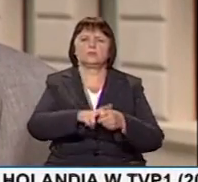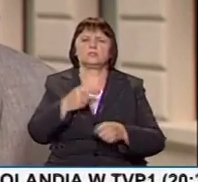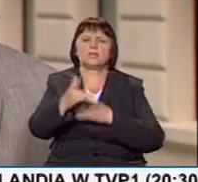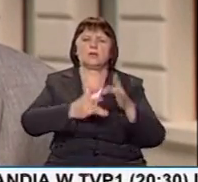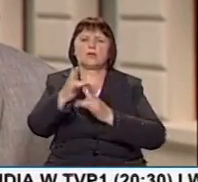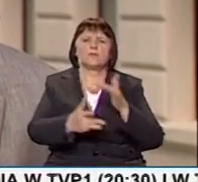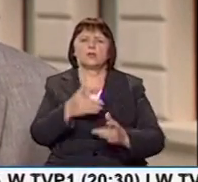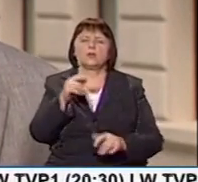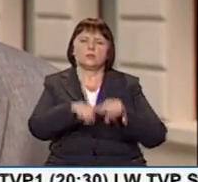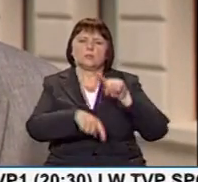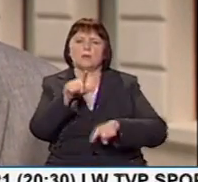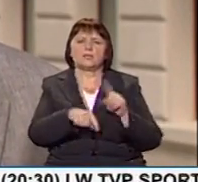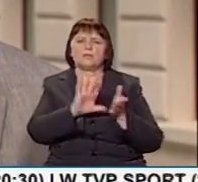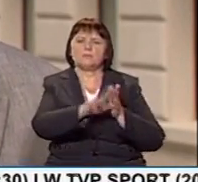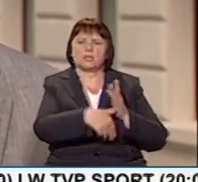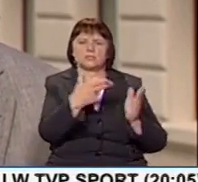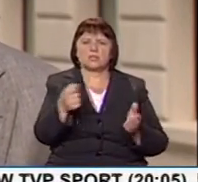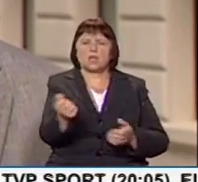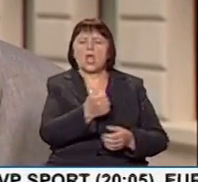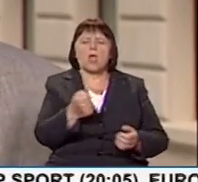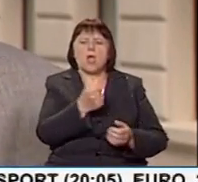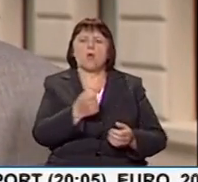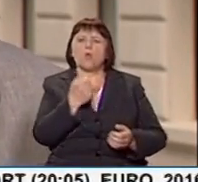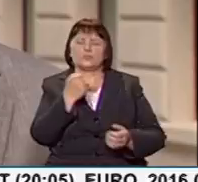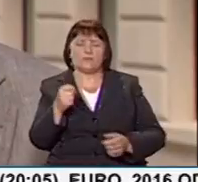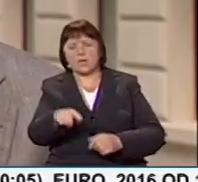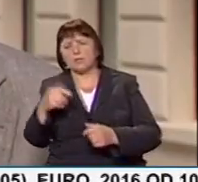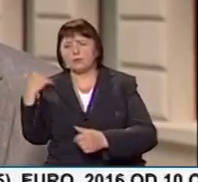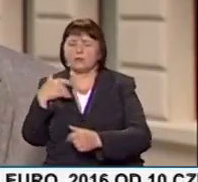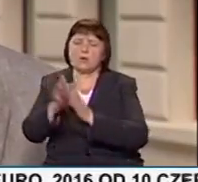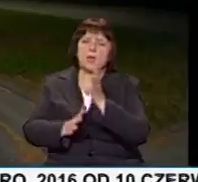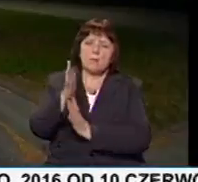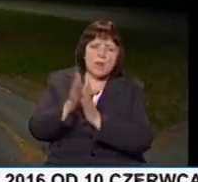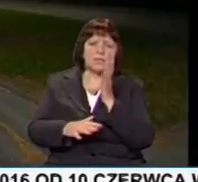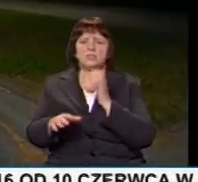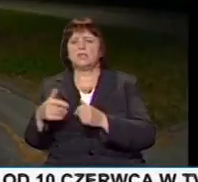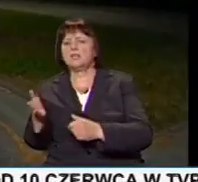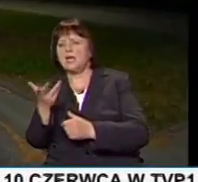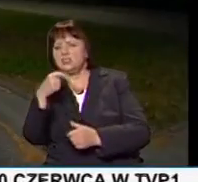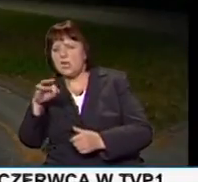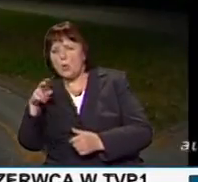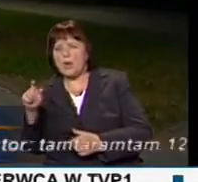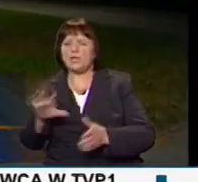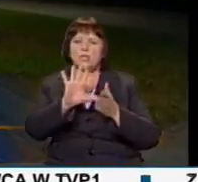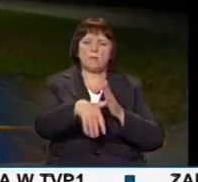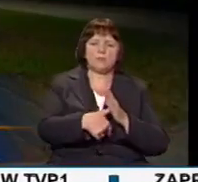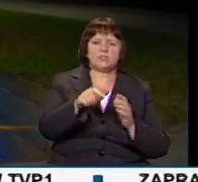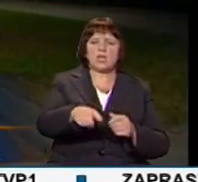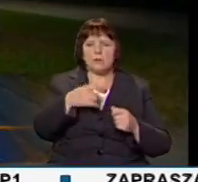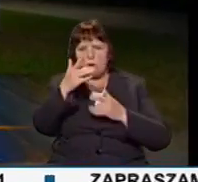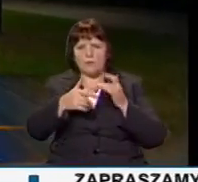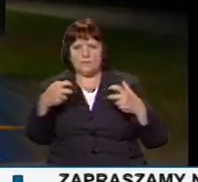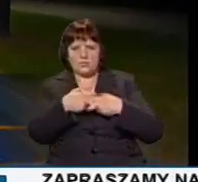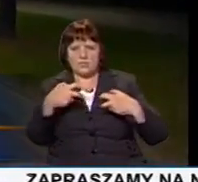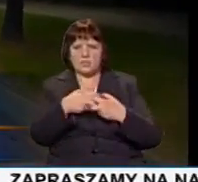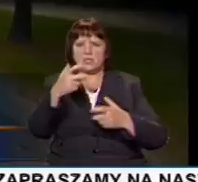takiej komunikacji normalnej miejskiej nie korzystali. Raczej używali roweru gdzieś tam na działce czy do lasu, a nie jeździli po mieście. W internecie pojawił się film, na którym widać,